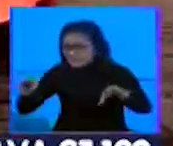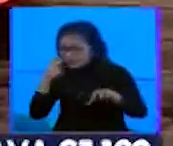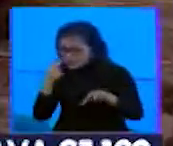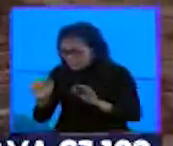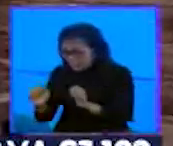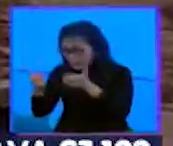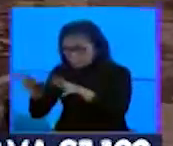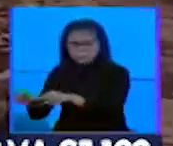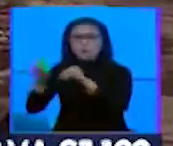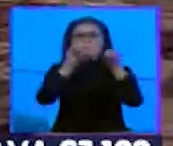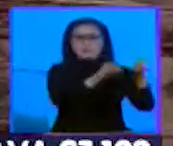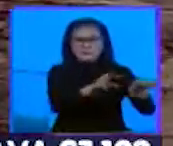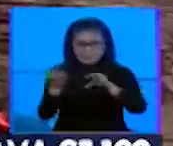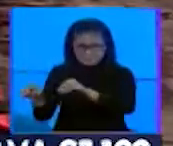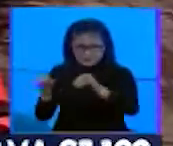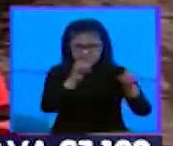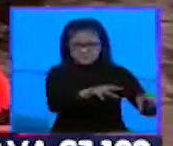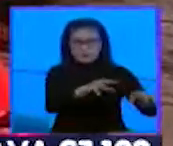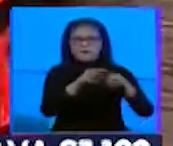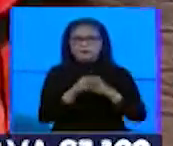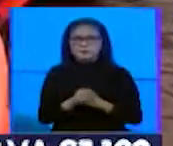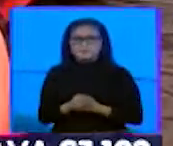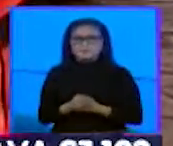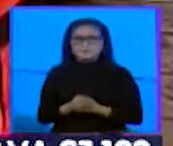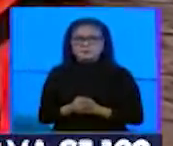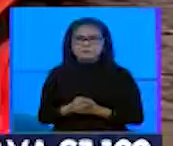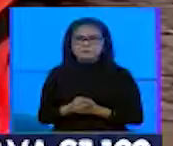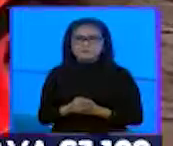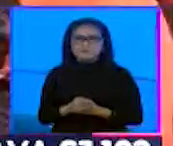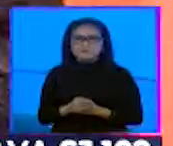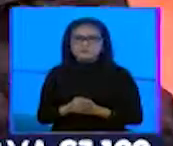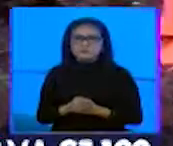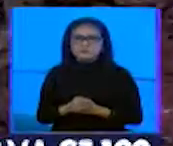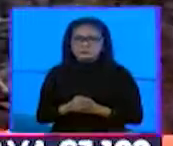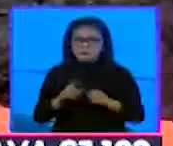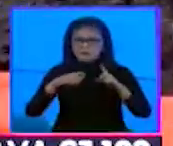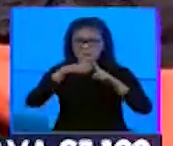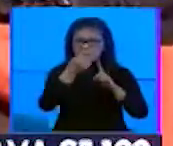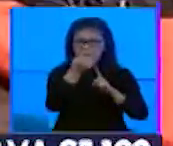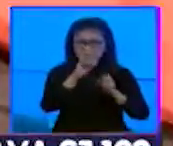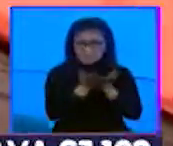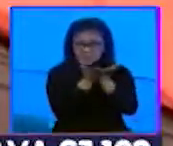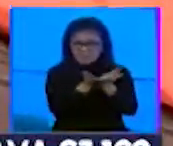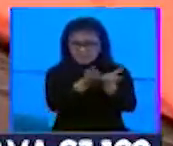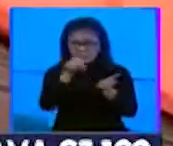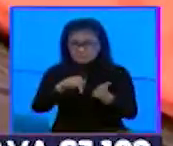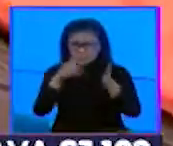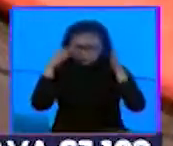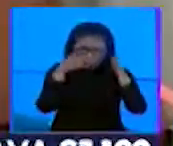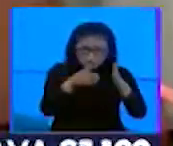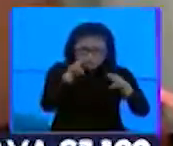pesawat Sriwijaya RSJ-182 ataupun juga bagian tubuh korban. Dan dari KRI Rigel ini juga difokuskan untuk mencari